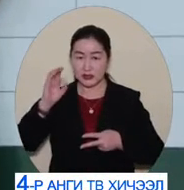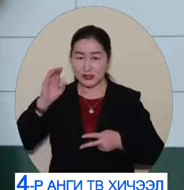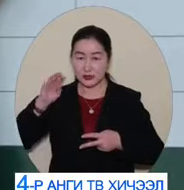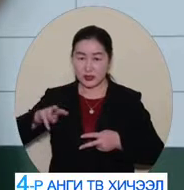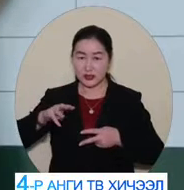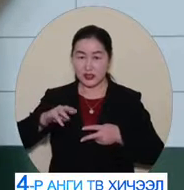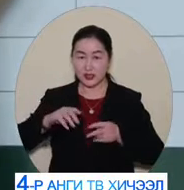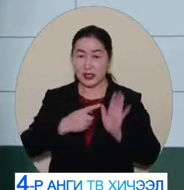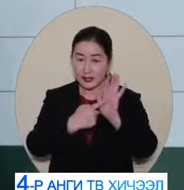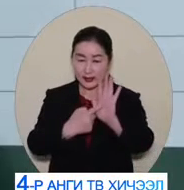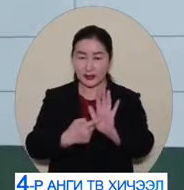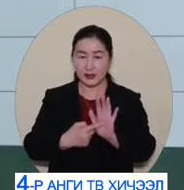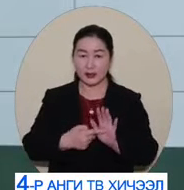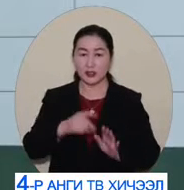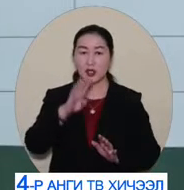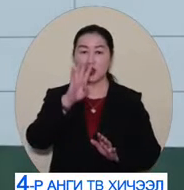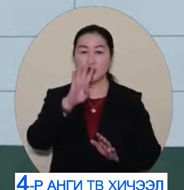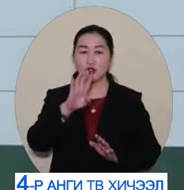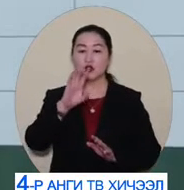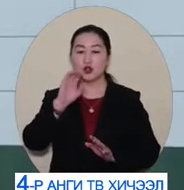сантиметрт илэрхийлээд бичичээ. За